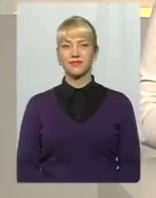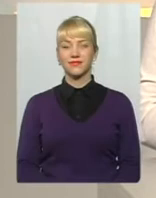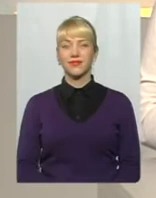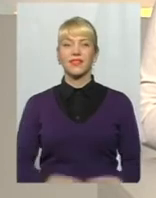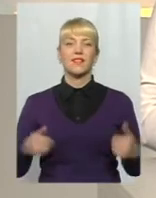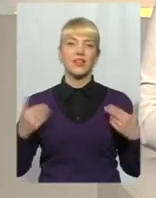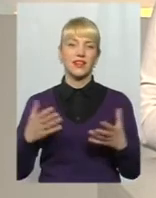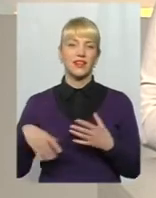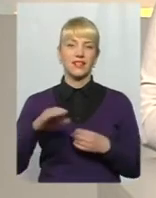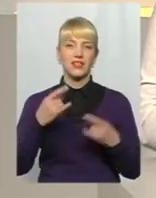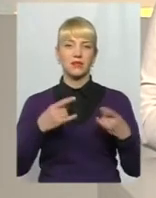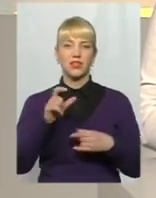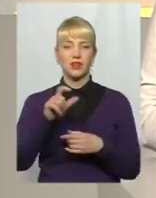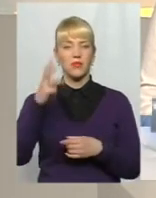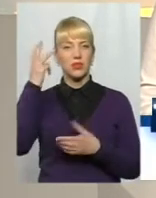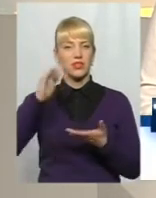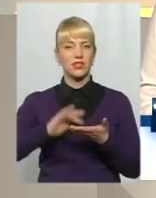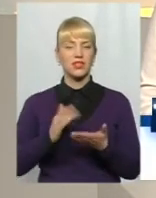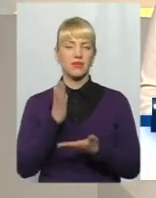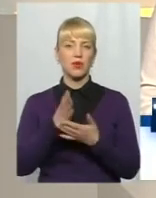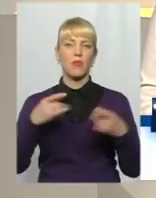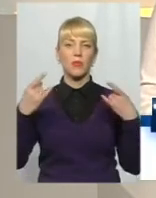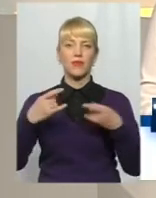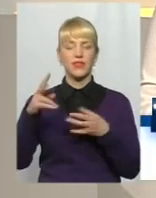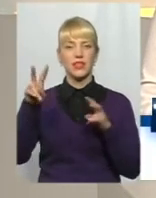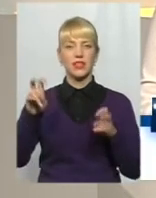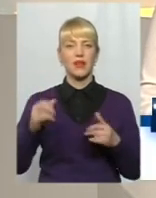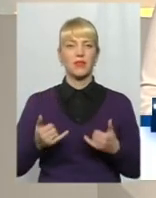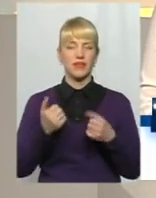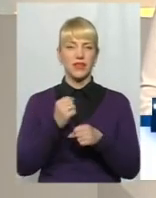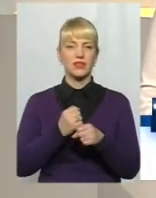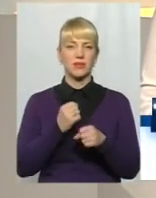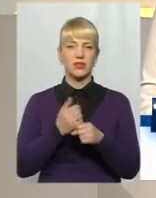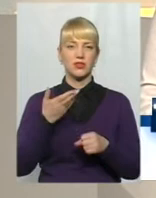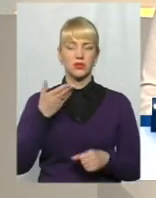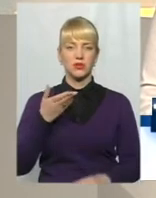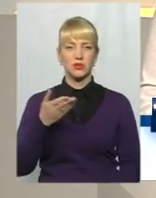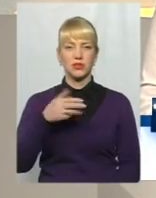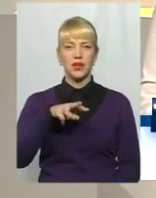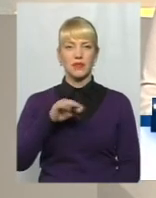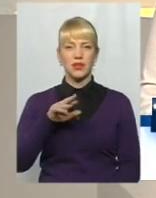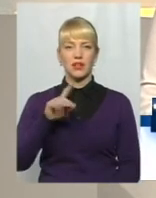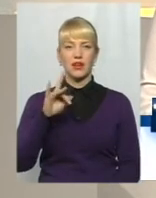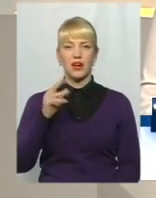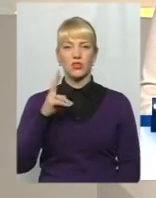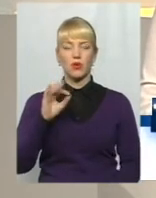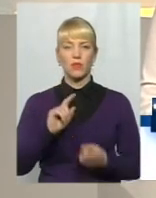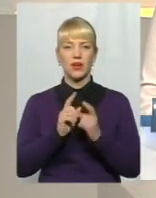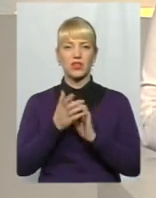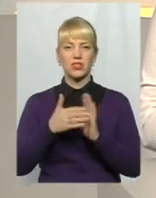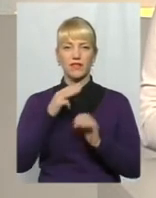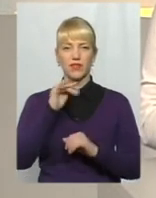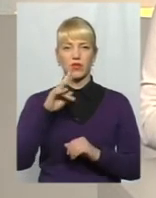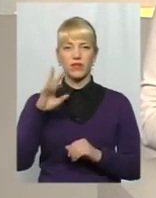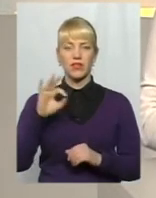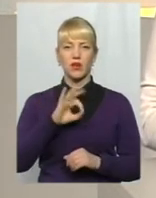Мої вітання усім телеглядачам Поділля Центр. В прямому ефірі тема. Сьогодні для вас у студії працює я, Юна Мітрашко, та сурдопереклад Оксана